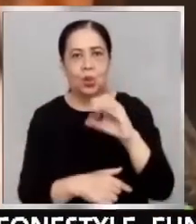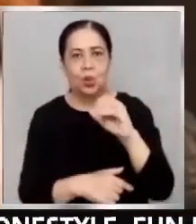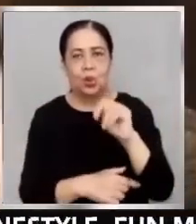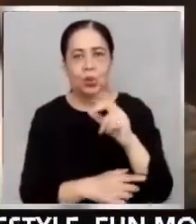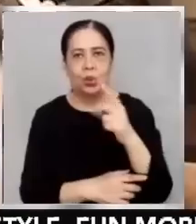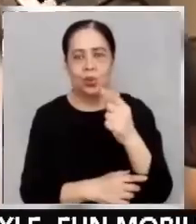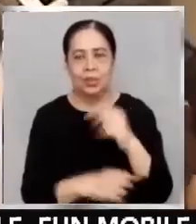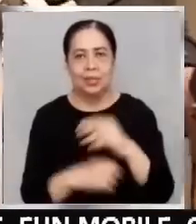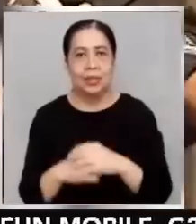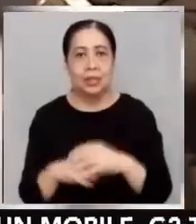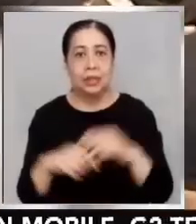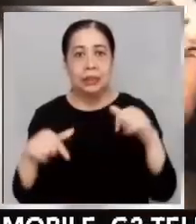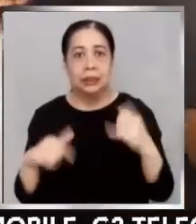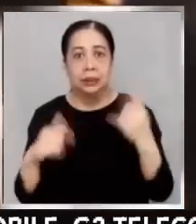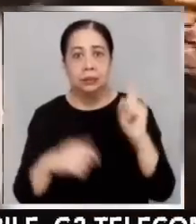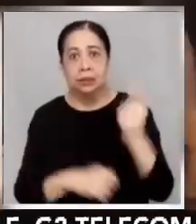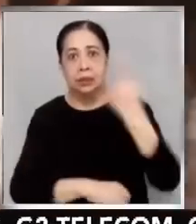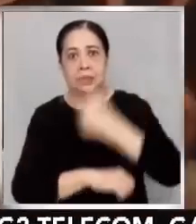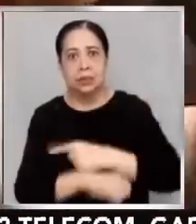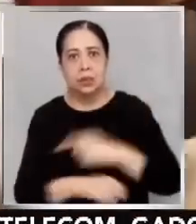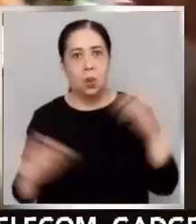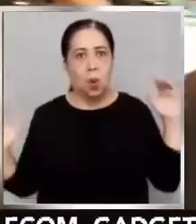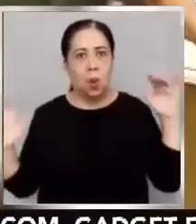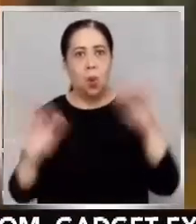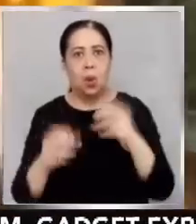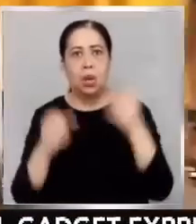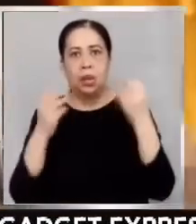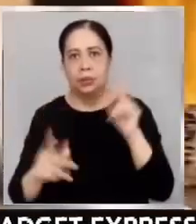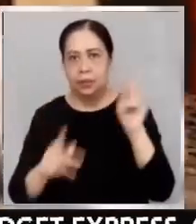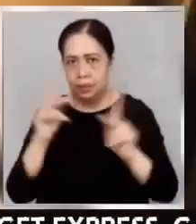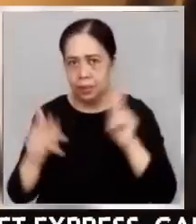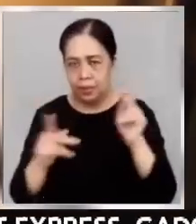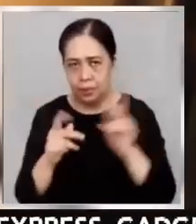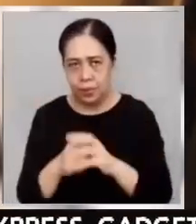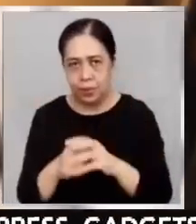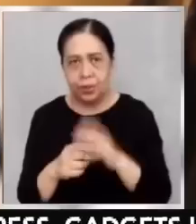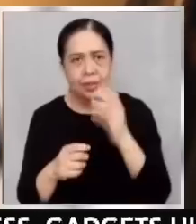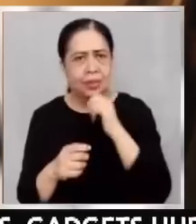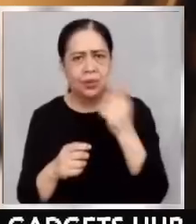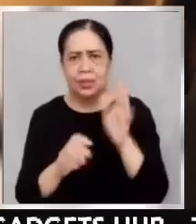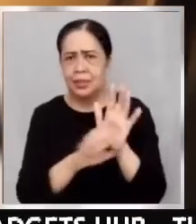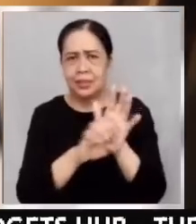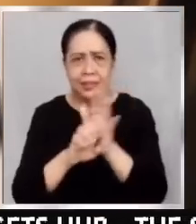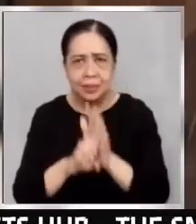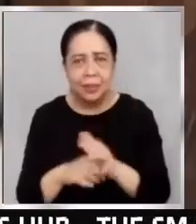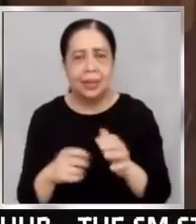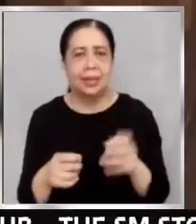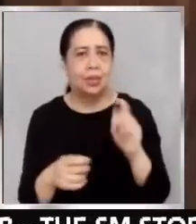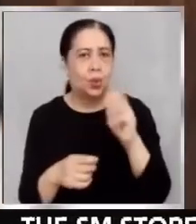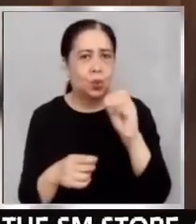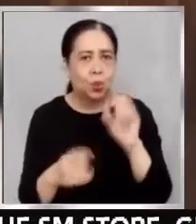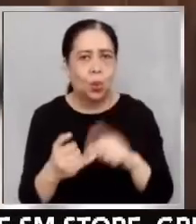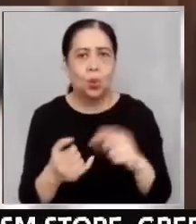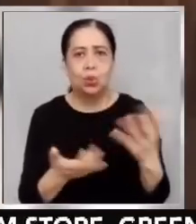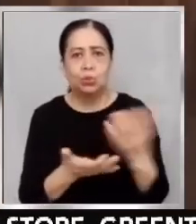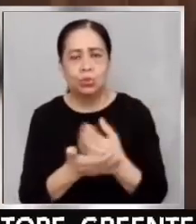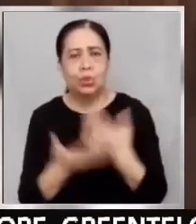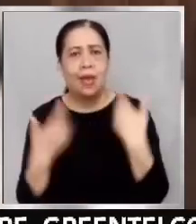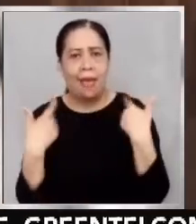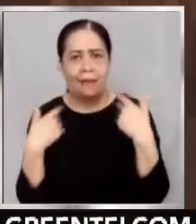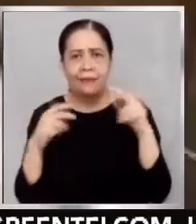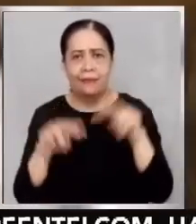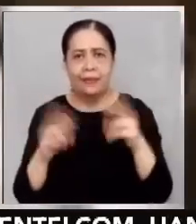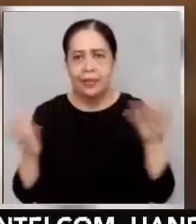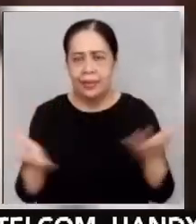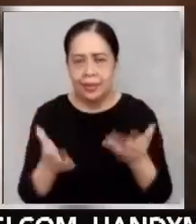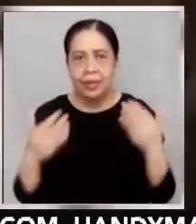ngayong araw, dagsana ang mga tao. Hindi lang kasi exhibits, mga laruan at collectibles ang may kita rito. Ma-enjoy